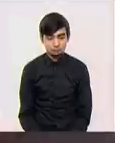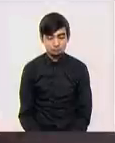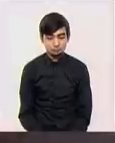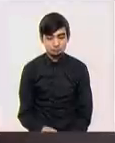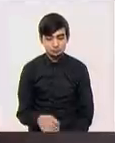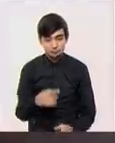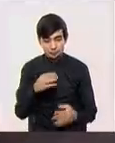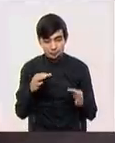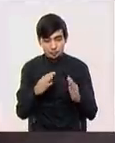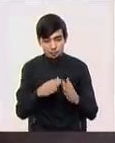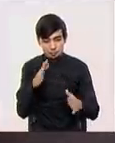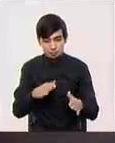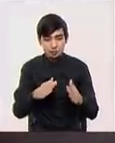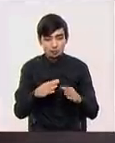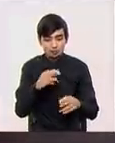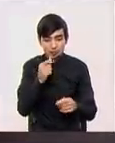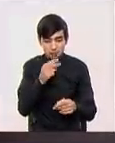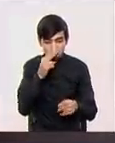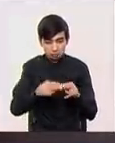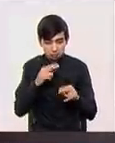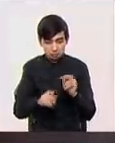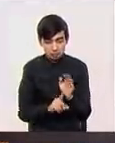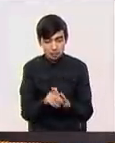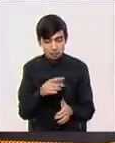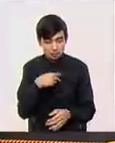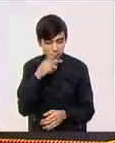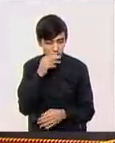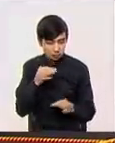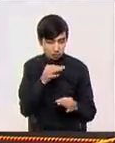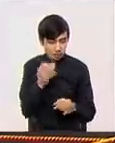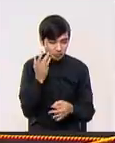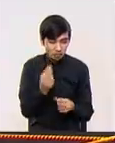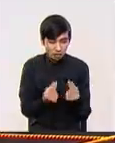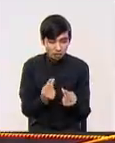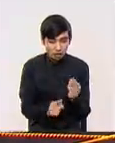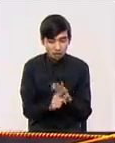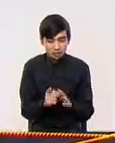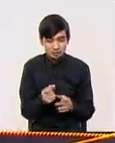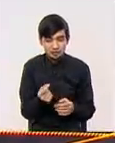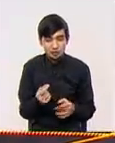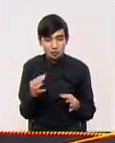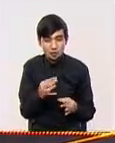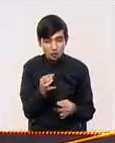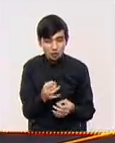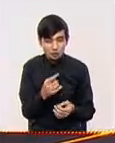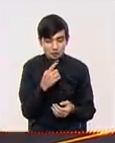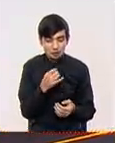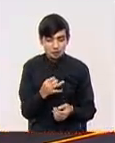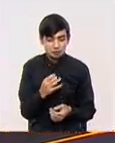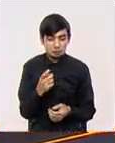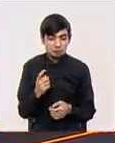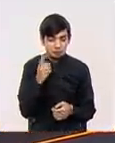Алдымен үйден ақша жоғала бастады. Бұл күйімнің құмар ойынға тәуелді бола бастаған алғашқы сәттер екен. Кейін ішімдікке